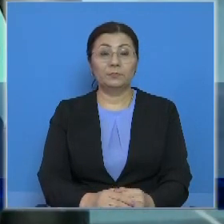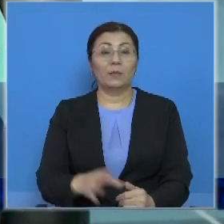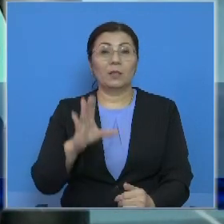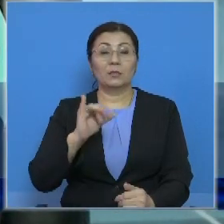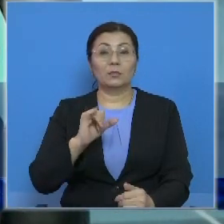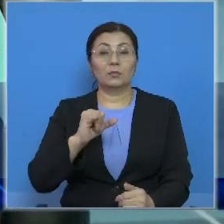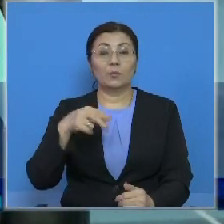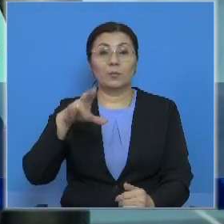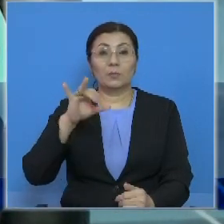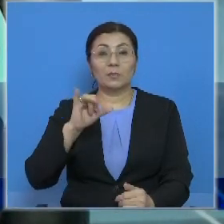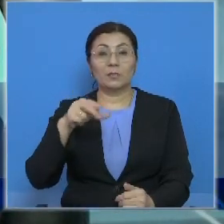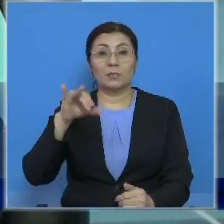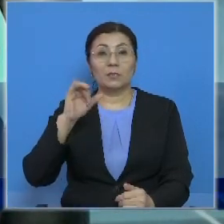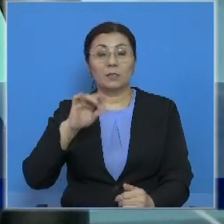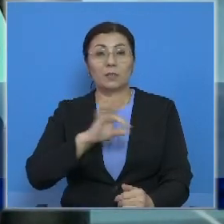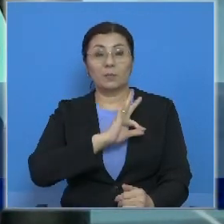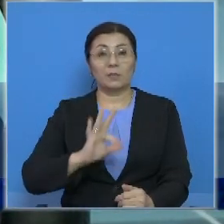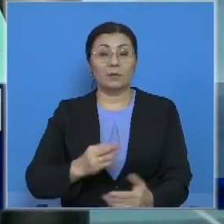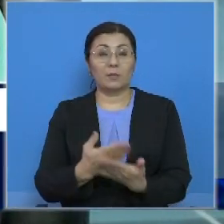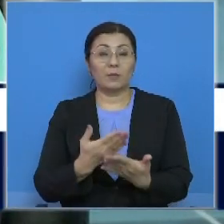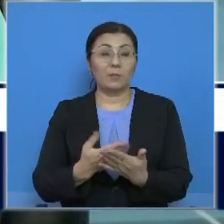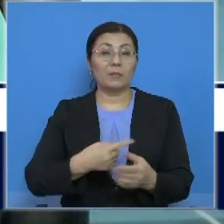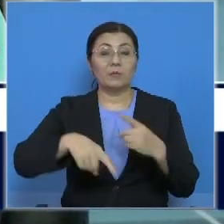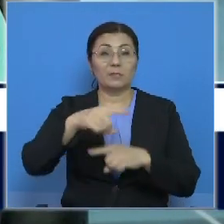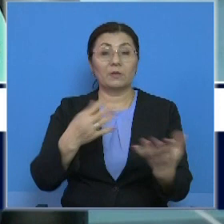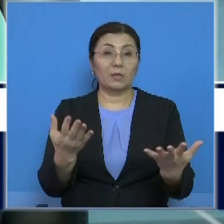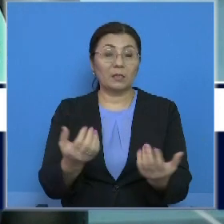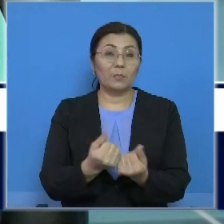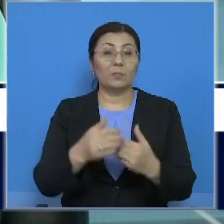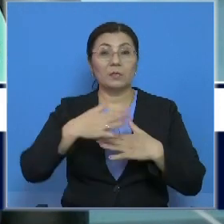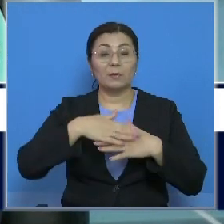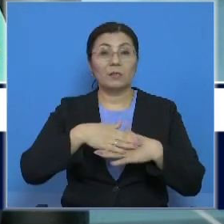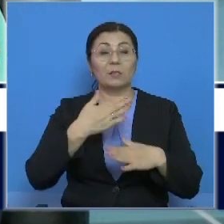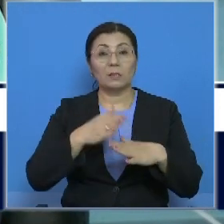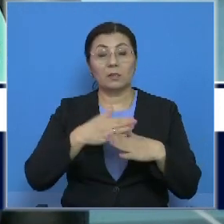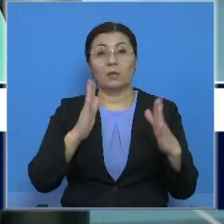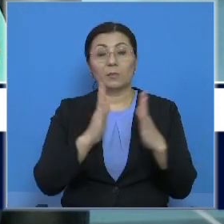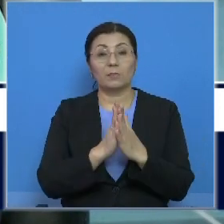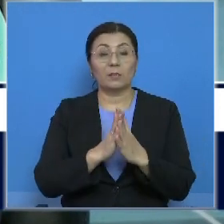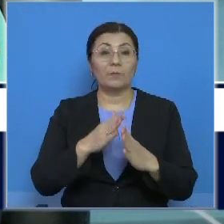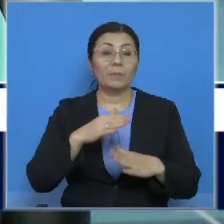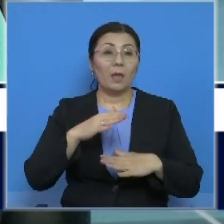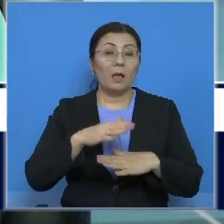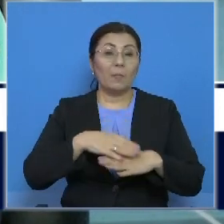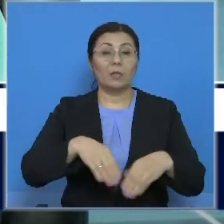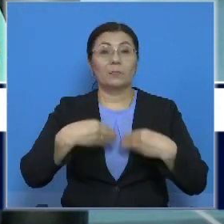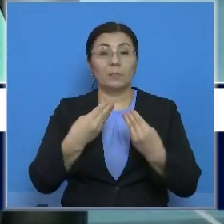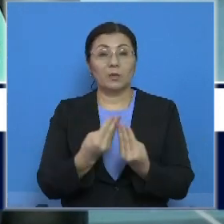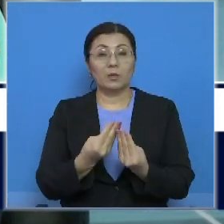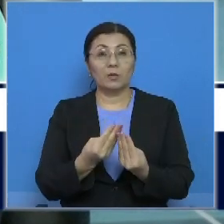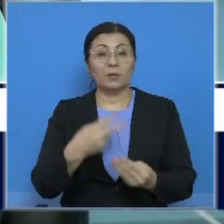Субсидирование процентной ставки. Если предприниматель обращается в банк второго уровня за кредитом, банк выдает его по рыночной ставке, да,